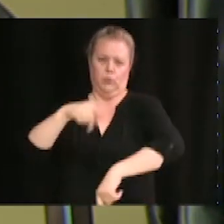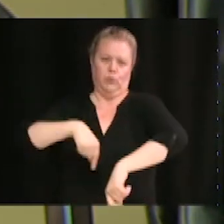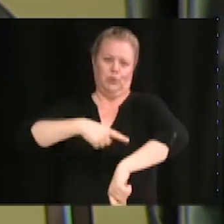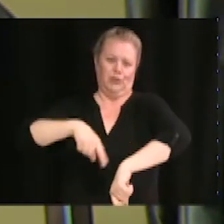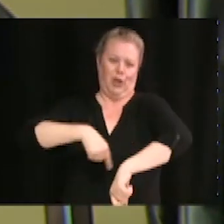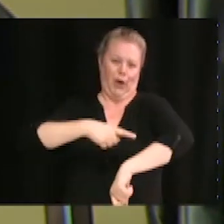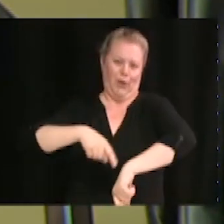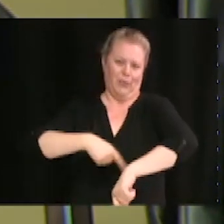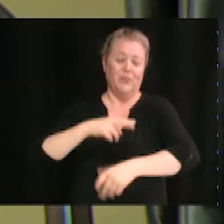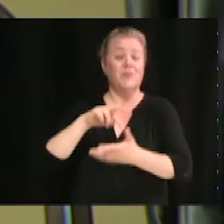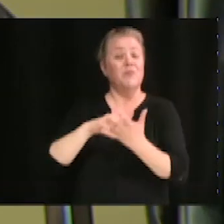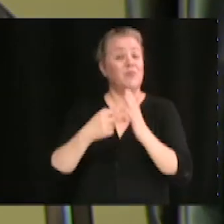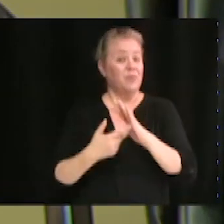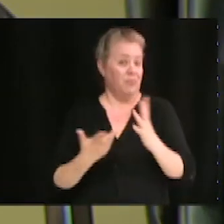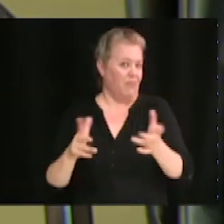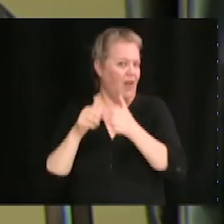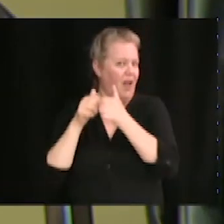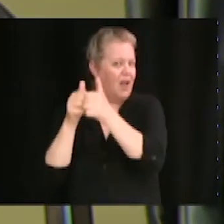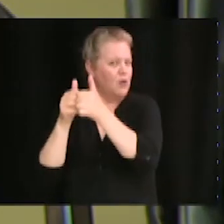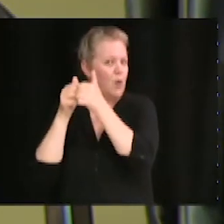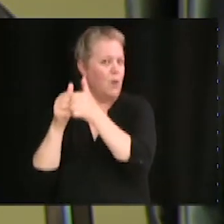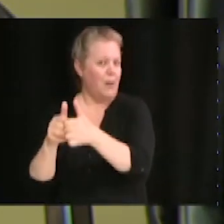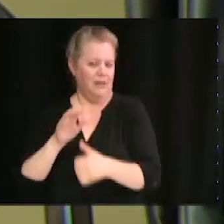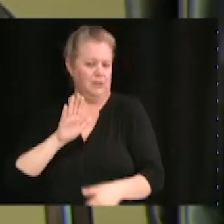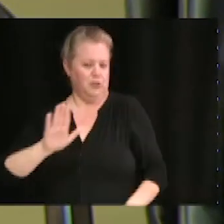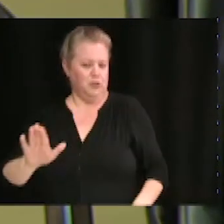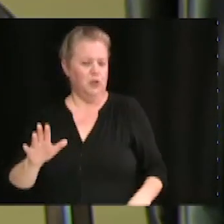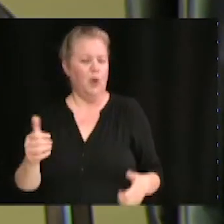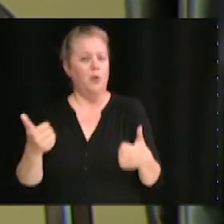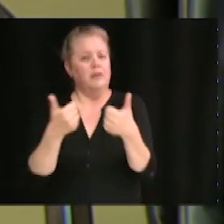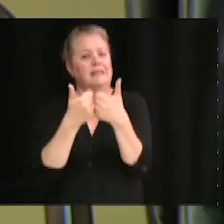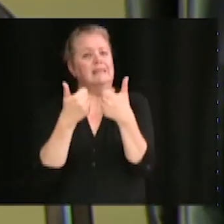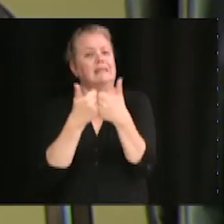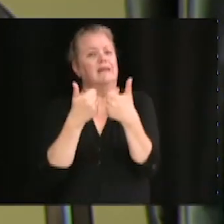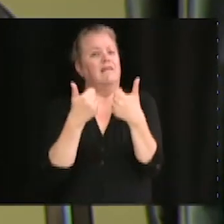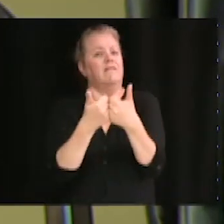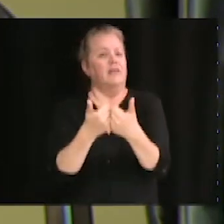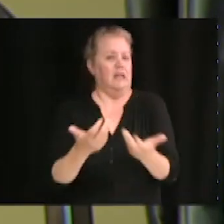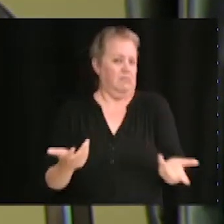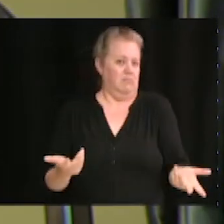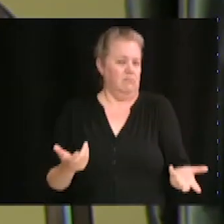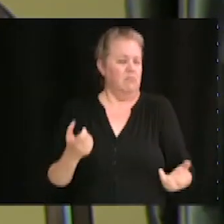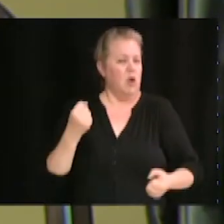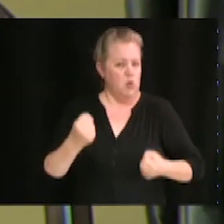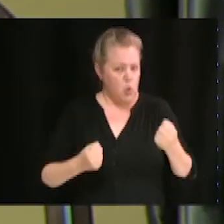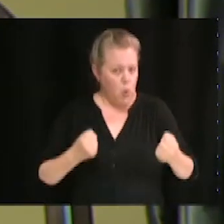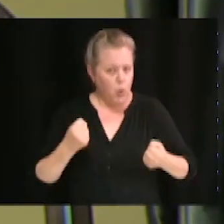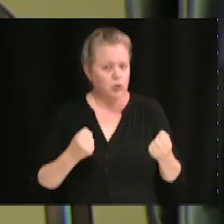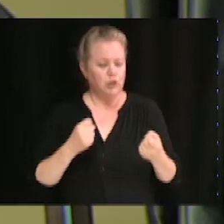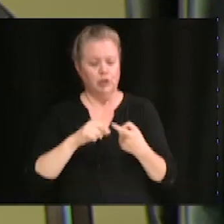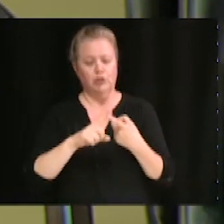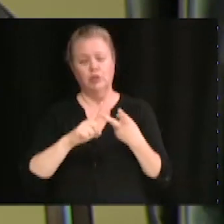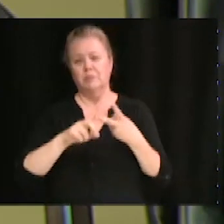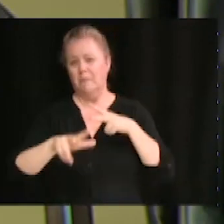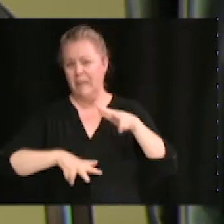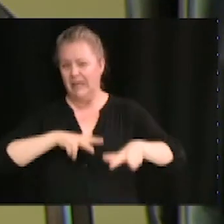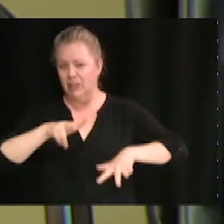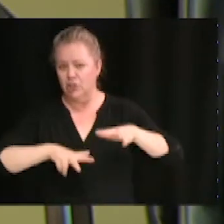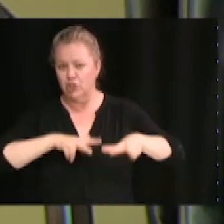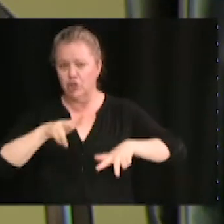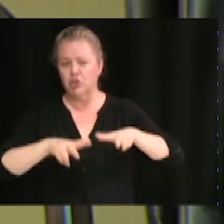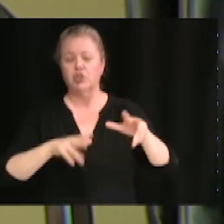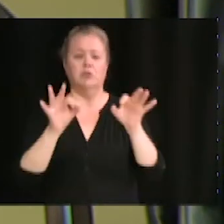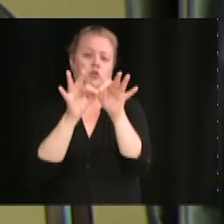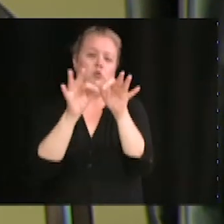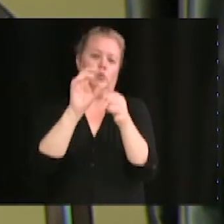Donc, l'accompagner dans ce défi-là, qui est assez extraordinaire. Donc, la course à pied et la marche, ça va être au coût de 10 dollars.